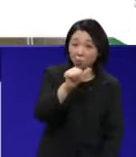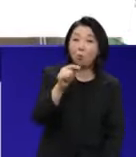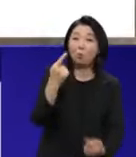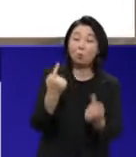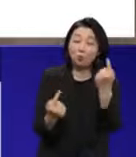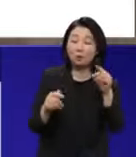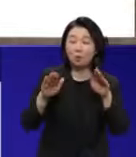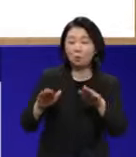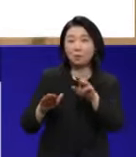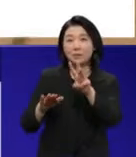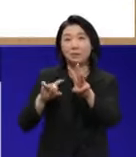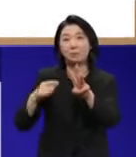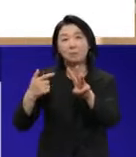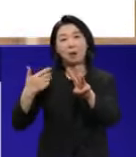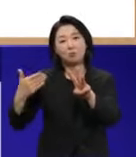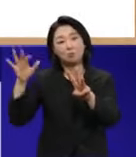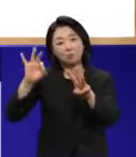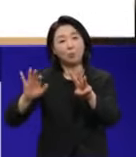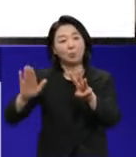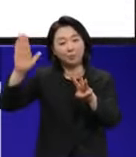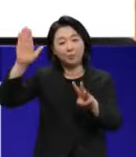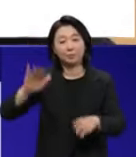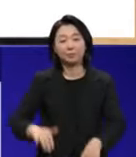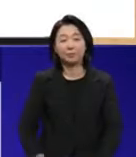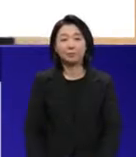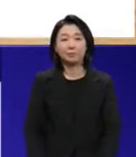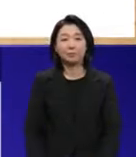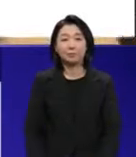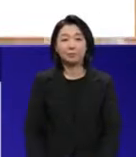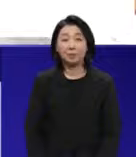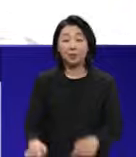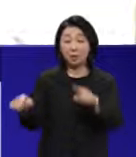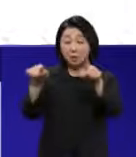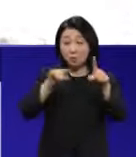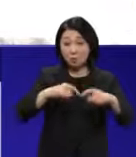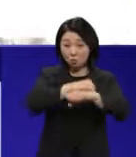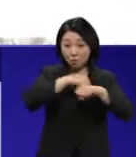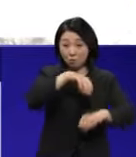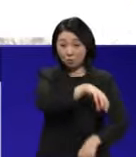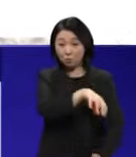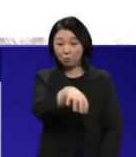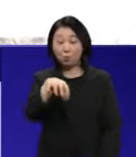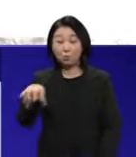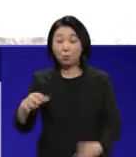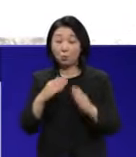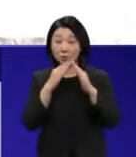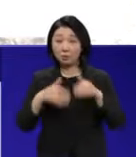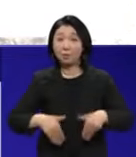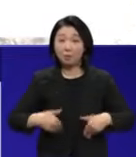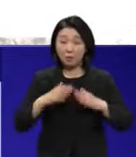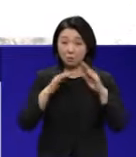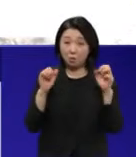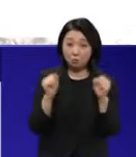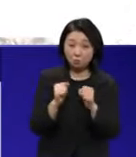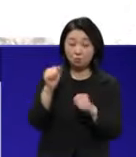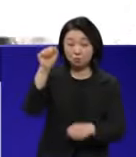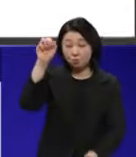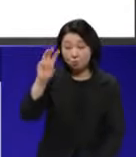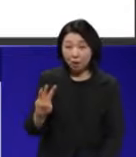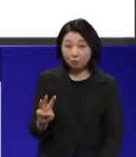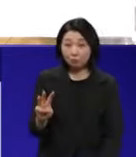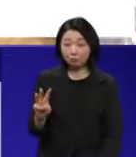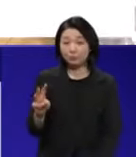28.75%보단 3.89%포인트 높았습니다. 전국 광역단체 가운데에선 전남과 전북, 광주, 세종에